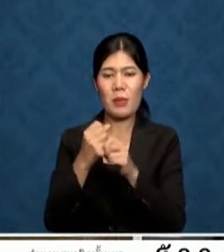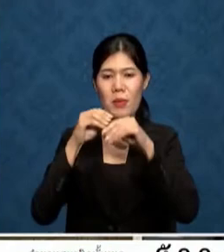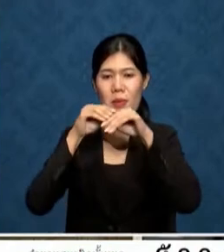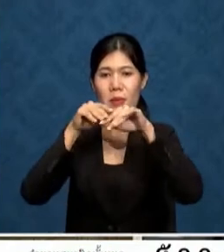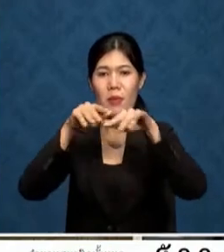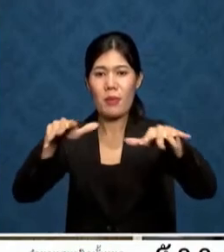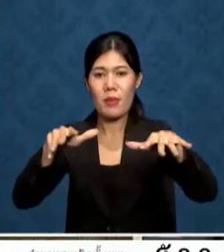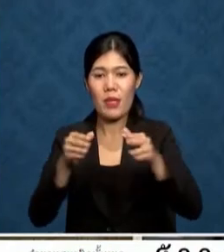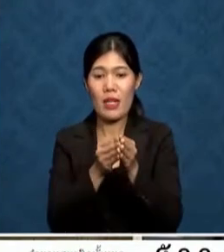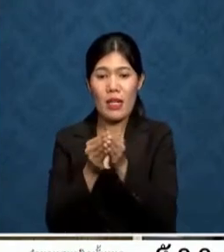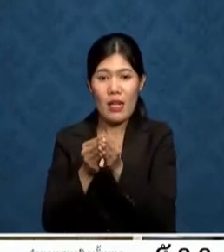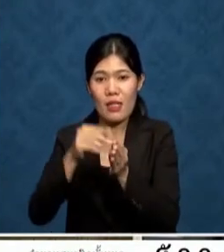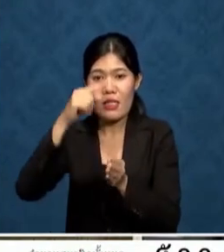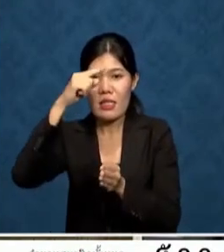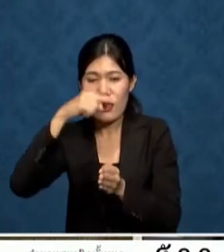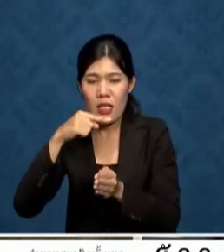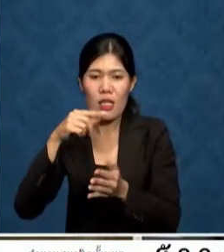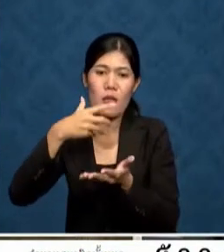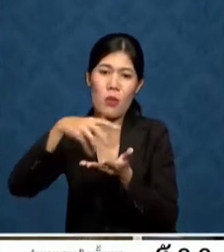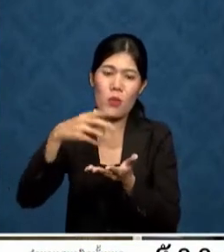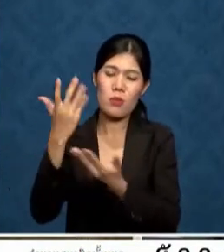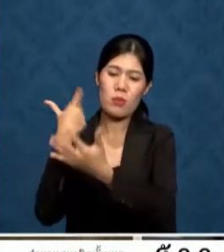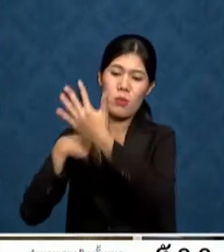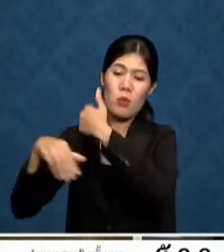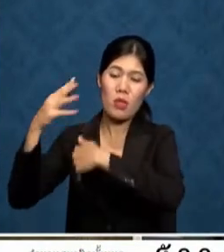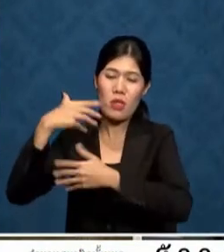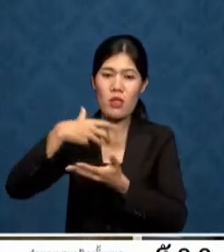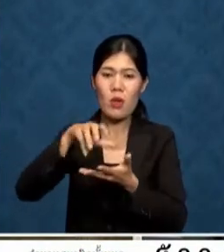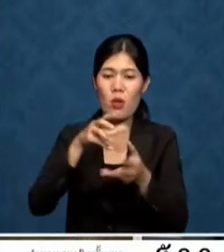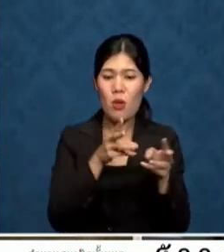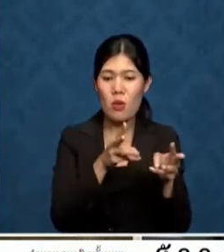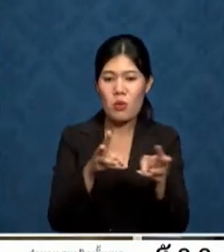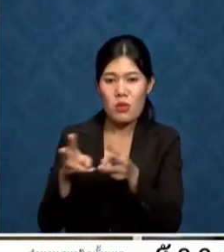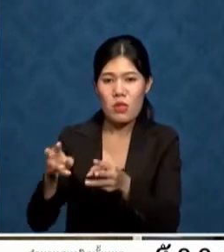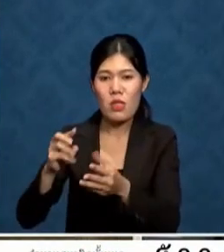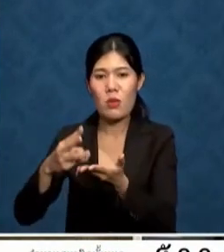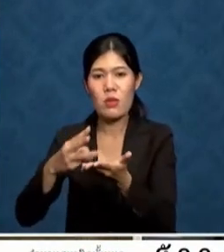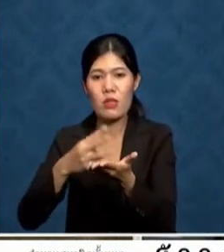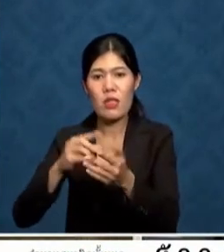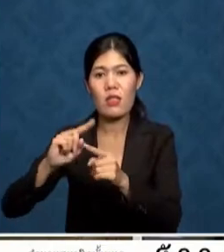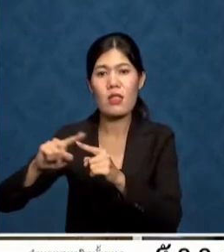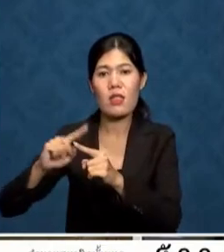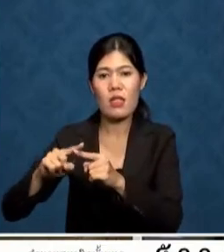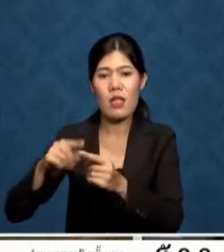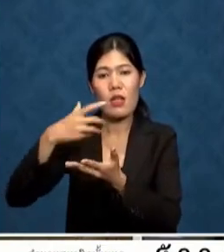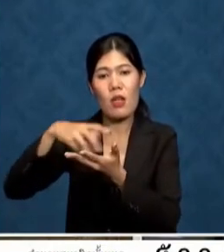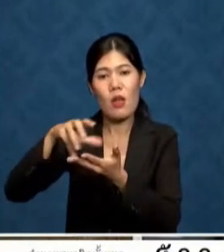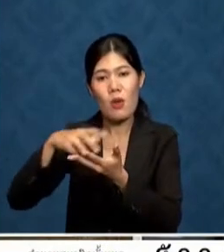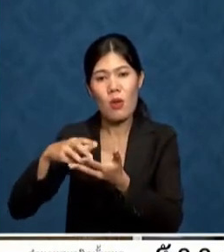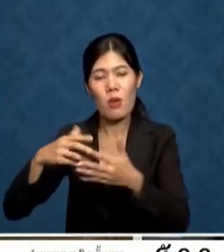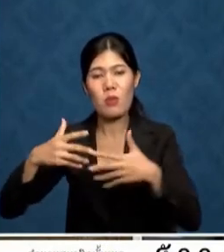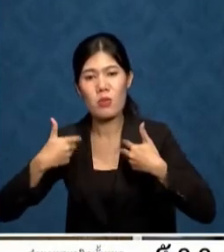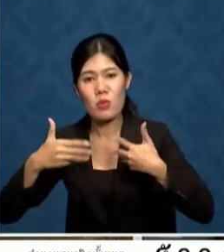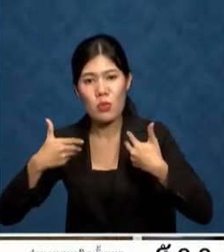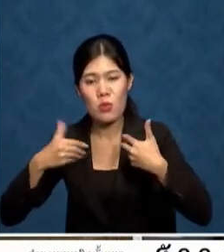มาใหม่เล่าเรื่องประวัติศาสตร์เล่าเรื่องเชิงวิชาการเล่าเรื่องความบันเทิงเล่าอะไรก็ได้ผ่านสื่อต่างๆใหม่เพื่อสร้างดีมาให้กับอาหาร